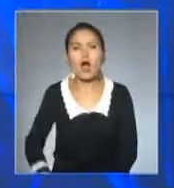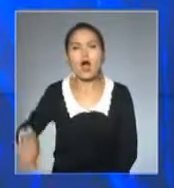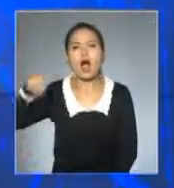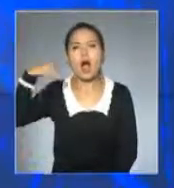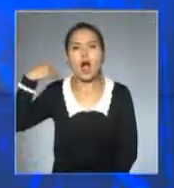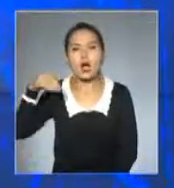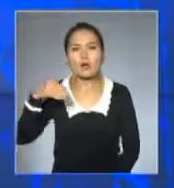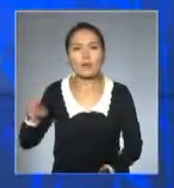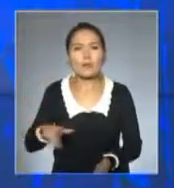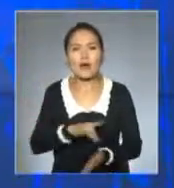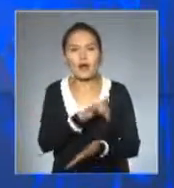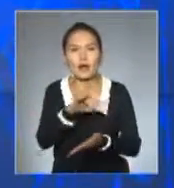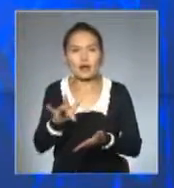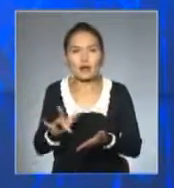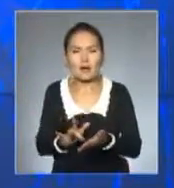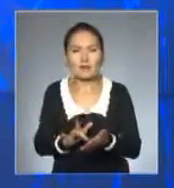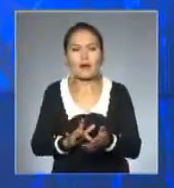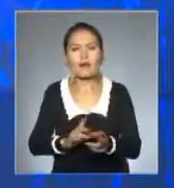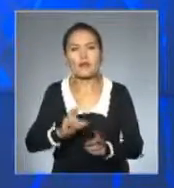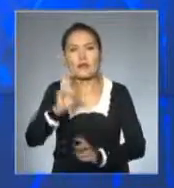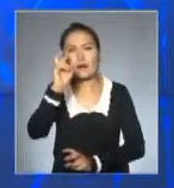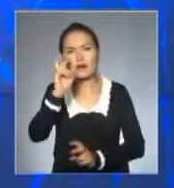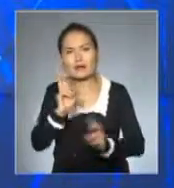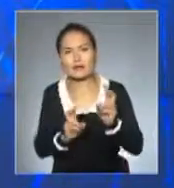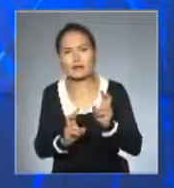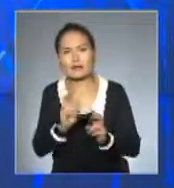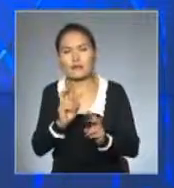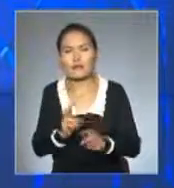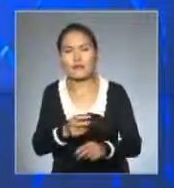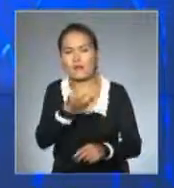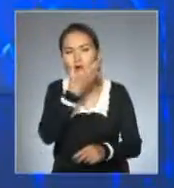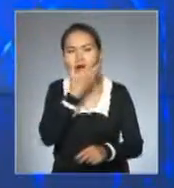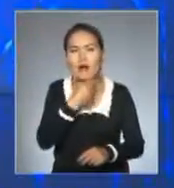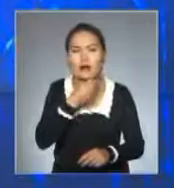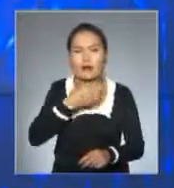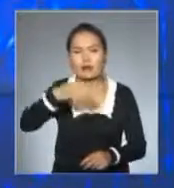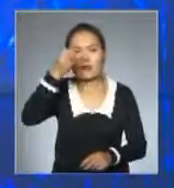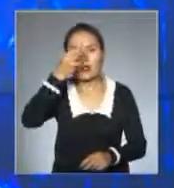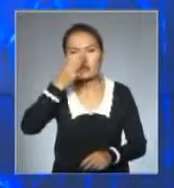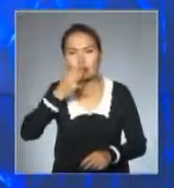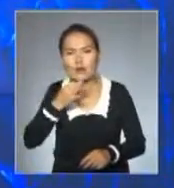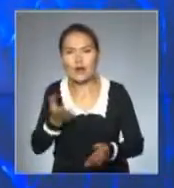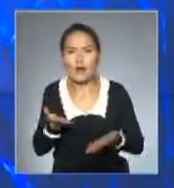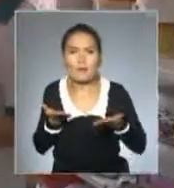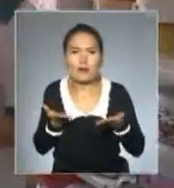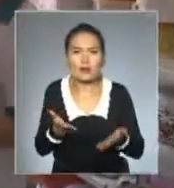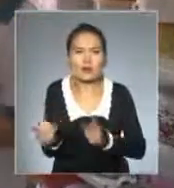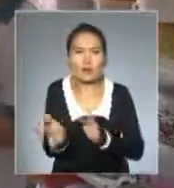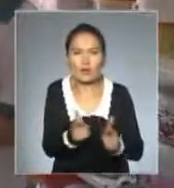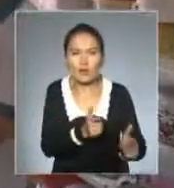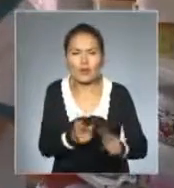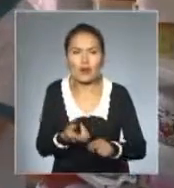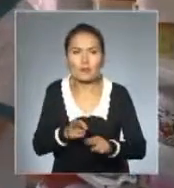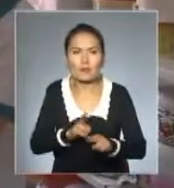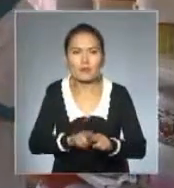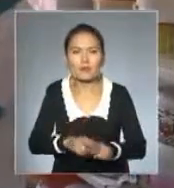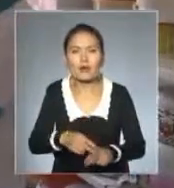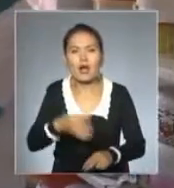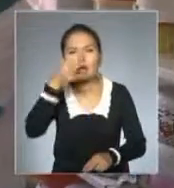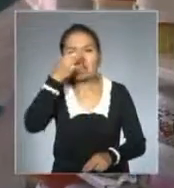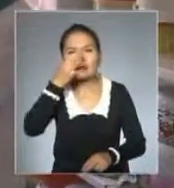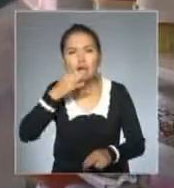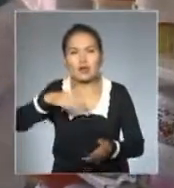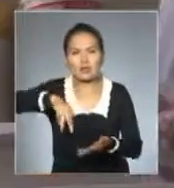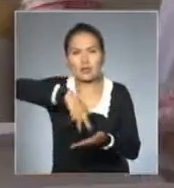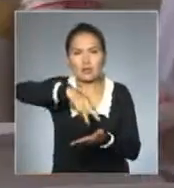Ал Ақтөбе кондитерлік цехі Астана күніне орай өнімдерін түрлендірді. 200-дей тәтті дәмді әзірлейтін кәсіпорын ел ішінде пирамида аталып